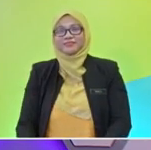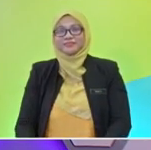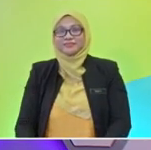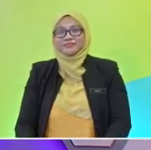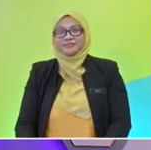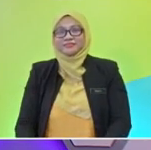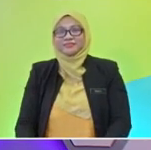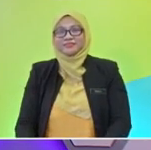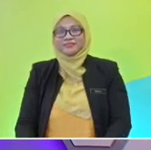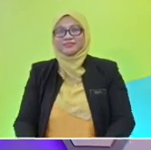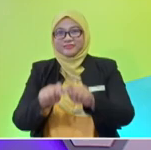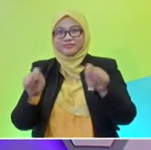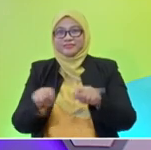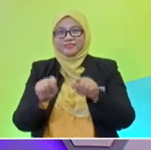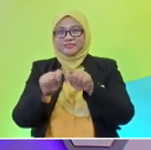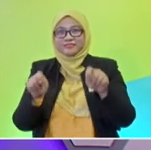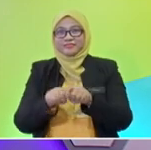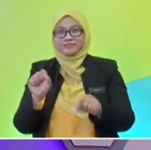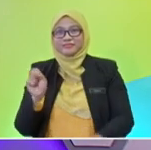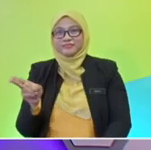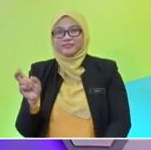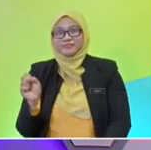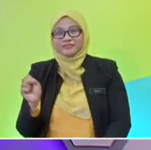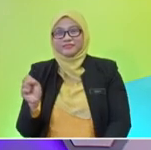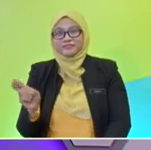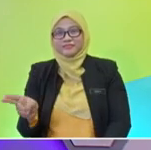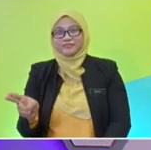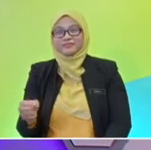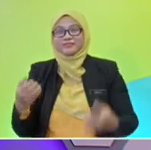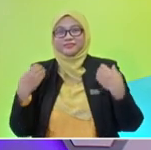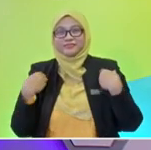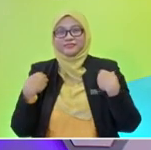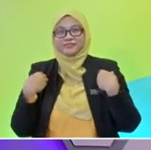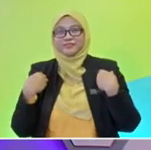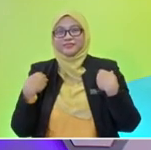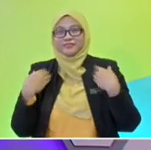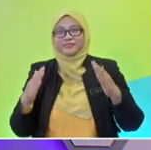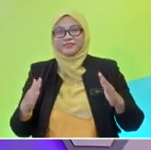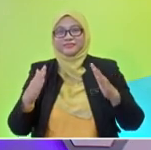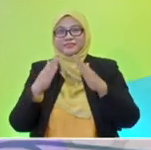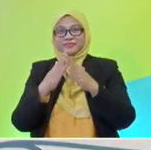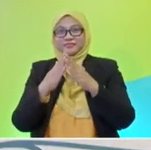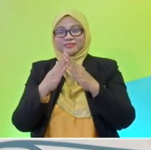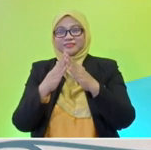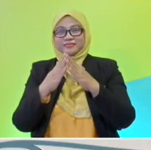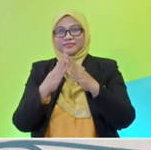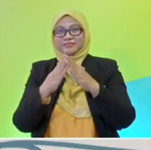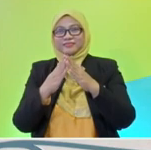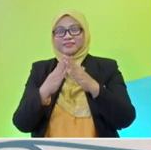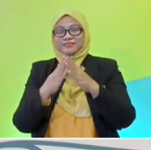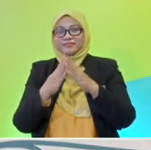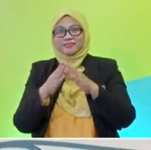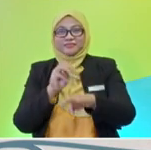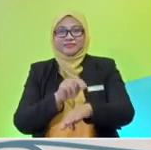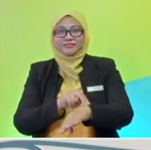monumen-monumen tinggalan sejarah Oke kalau dapat kita lihat di kita ada tapak Bandar okio yang wujud pada zaman kerajaan